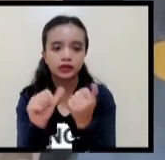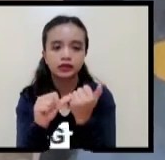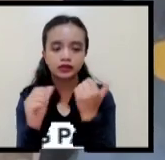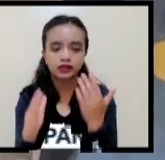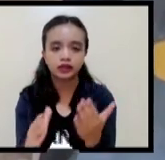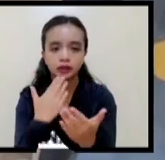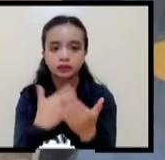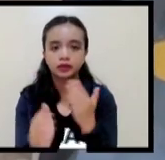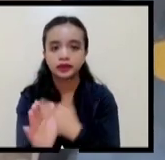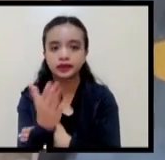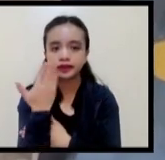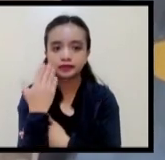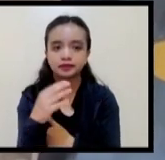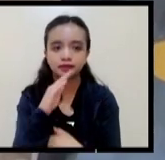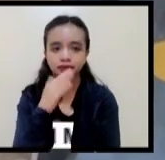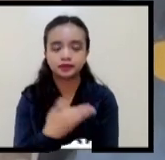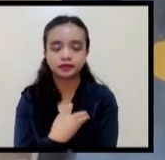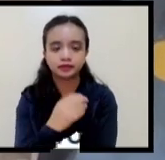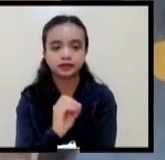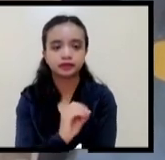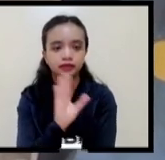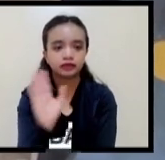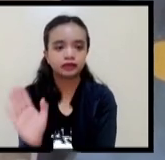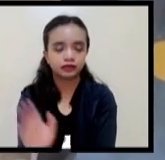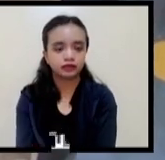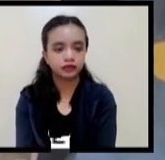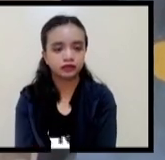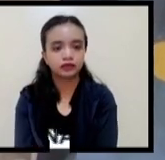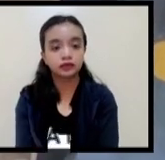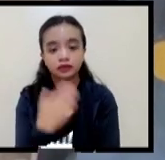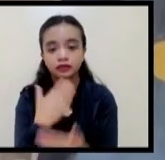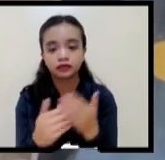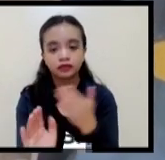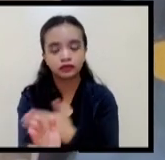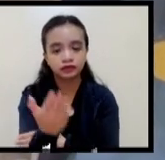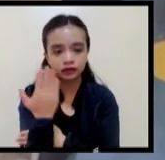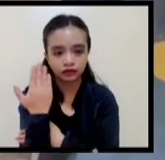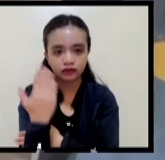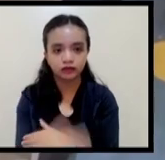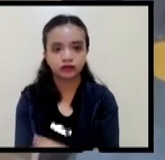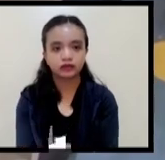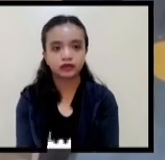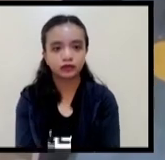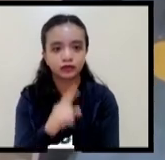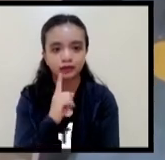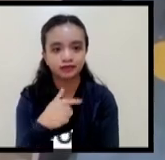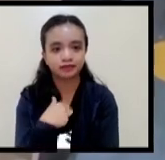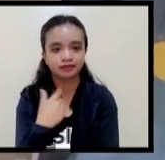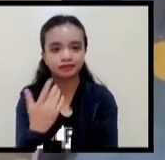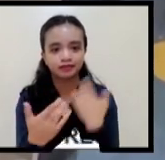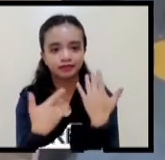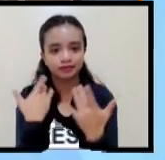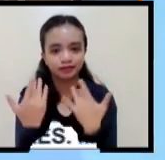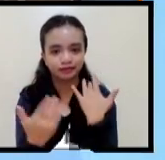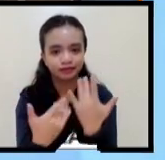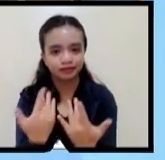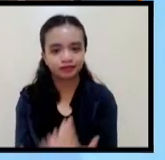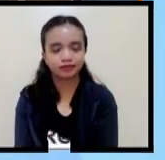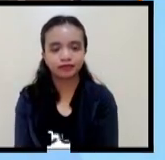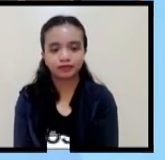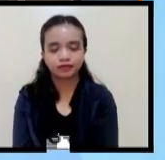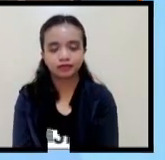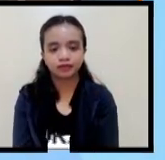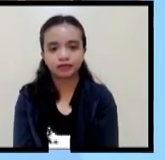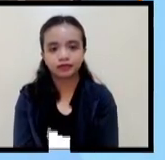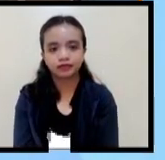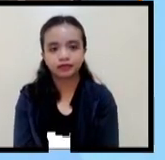Shine Pilipinas, Brian. Good morning po. Good morning. Excited about this. Okay, so Brian, maring mo